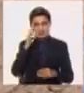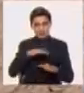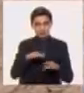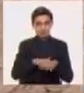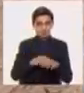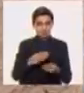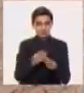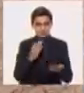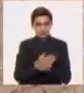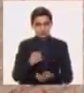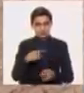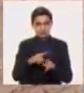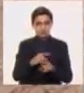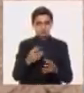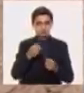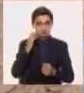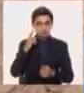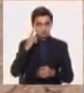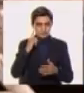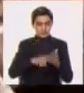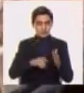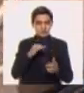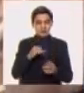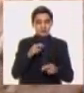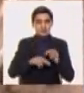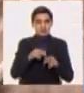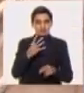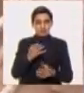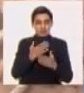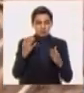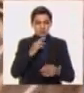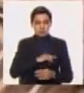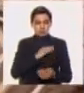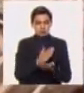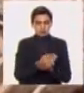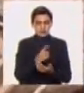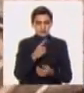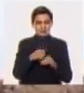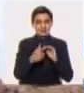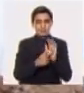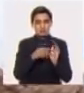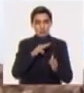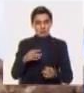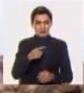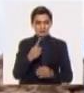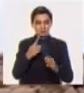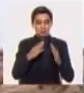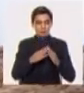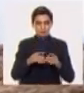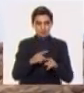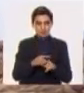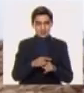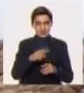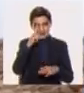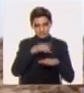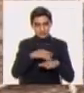үйлерді салуға 28 компания кірісіпті. Құрылысқа 400 жұмысшы жұмылдырылған. Бір үйдің құны 17 миллион теңгені құрайды екен.